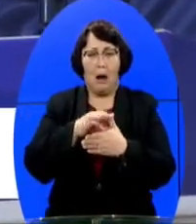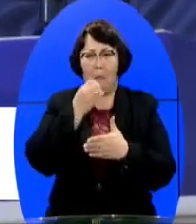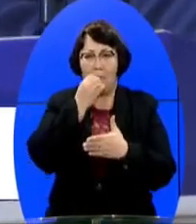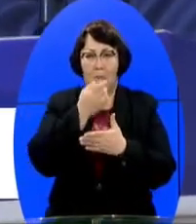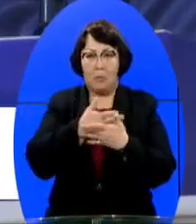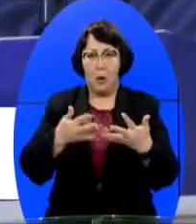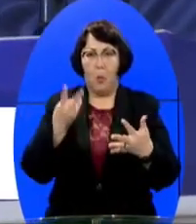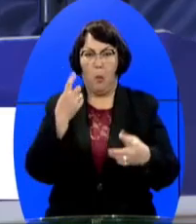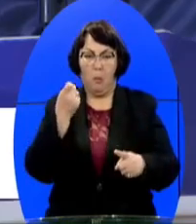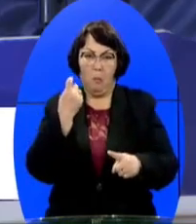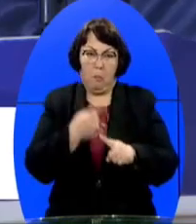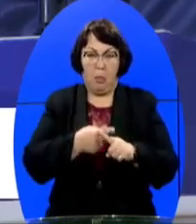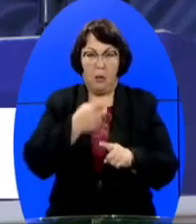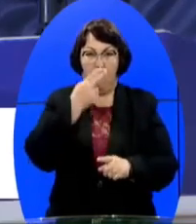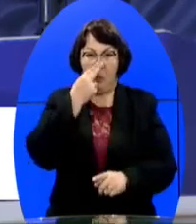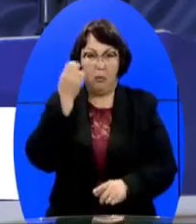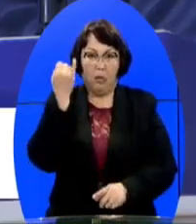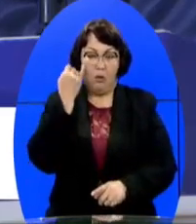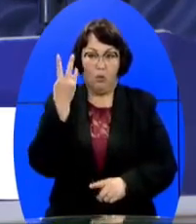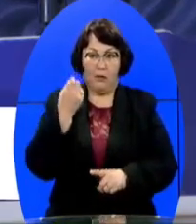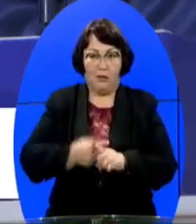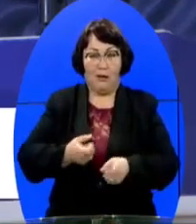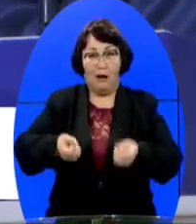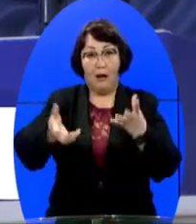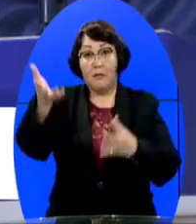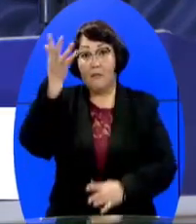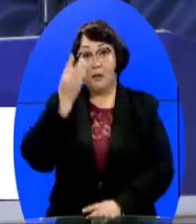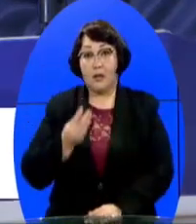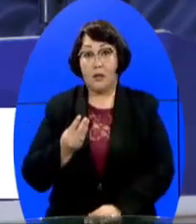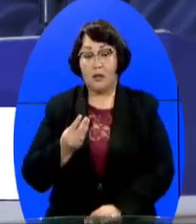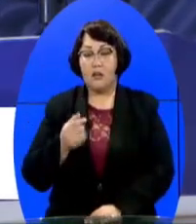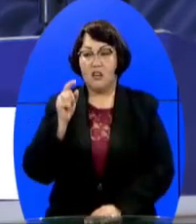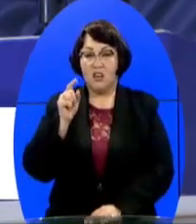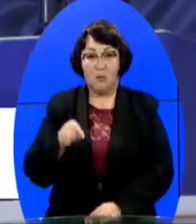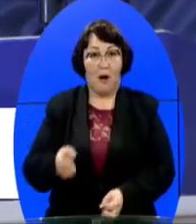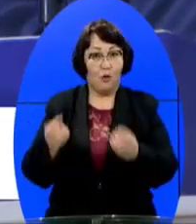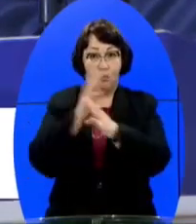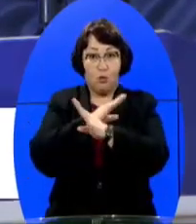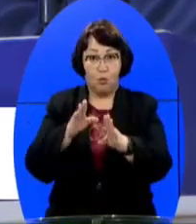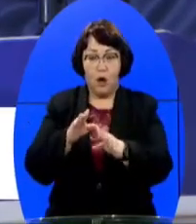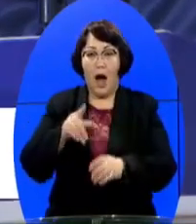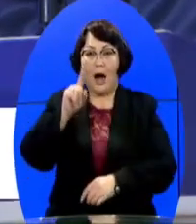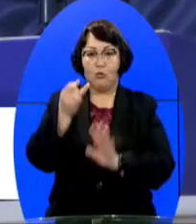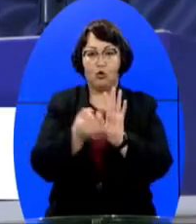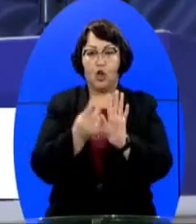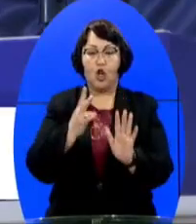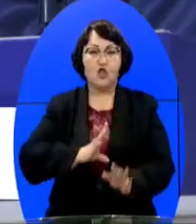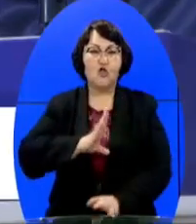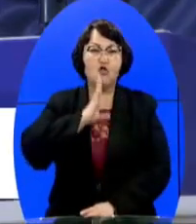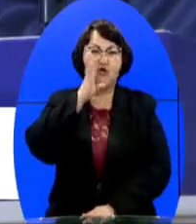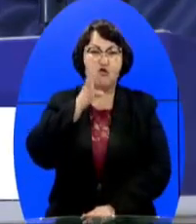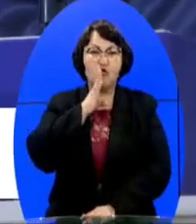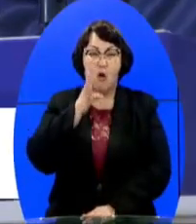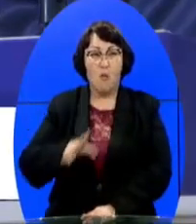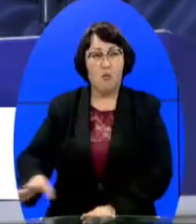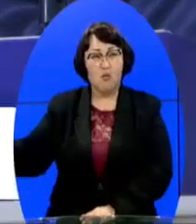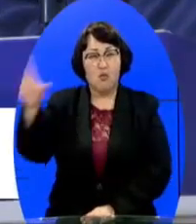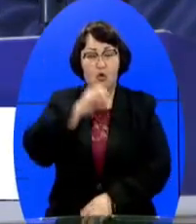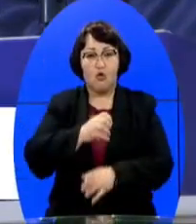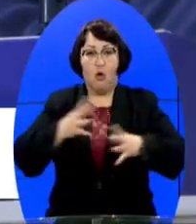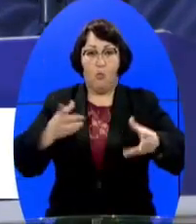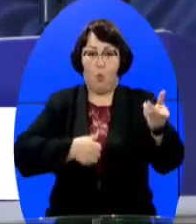өсөлт зохиомжтой өсөлт бий болохгүй гэдэг энэ бий болохгүй тулд за 17-ны өглөө бол бүх ихэнх одоо томоохон худалдааны